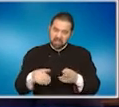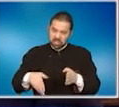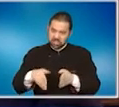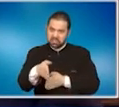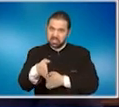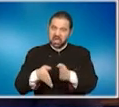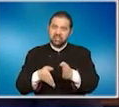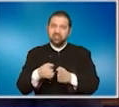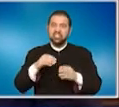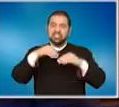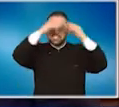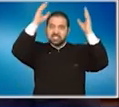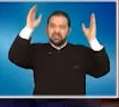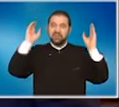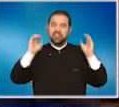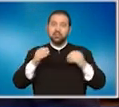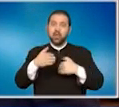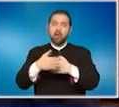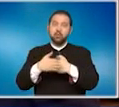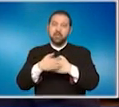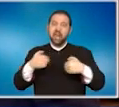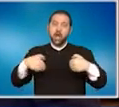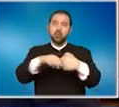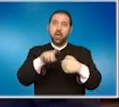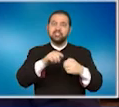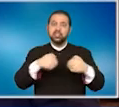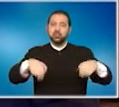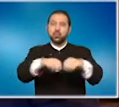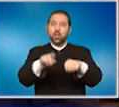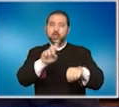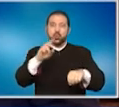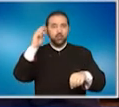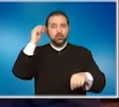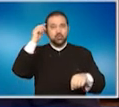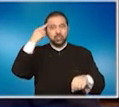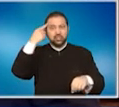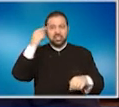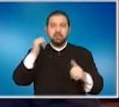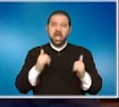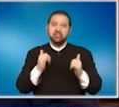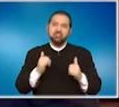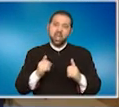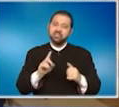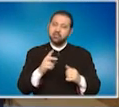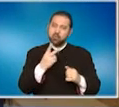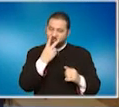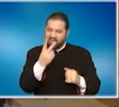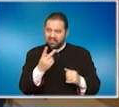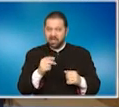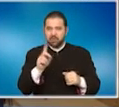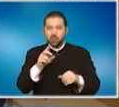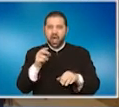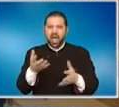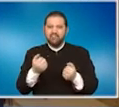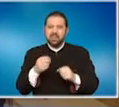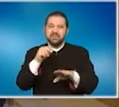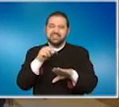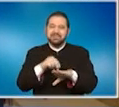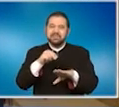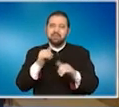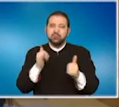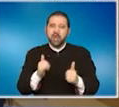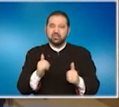într-o discreție, trei neobservați. Astăzi, dacă ar veni un sfânt cunoscut ca sfânt, lumea nu-l cunoaște. Și cu siguranță vin și trec printre